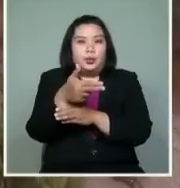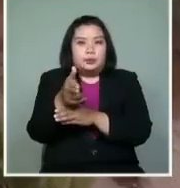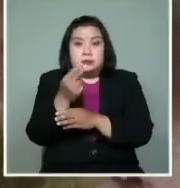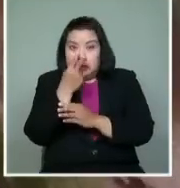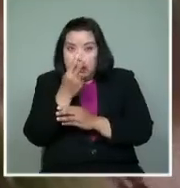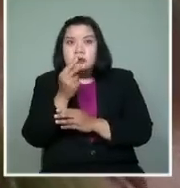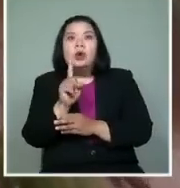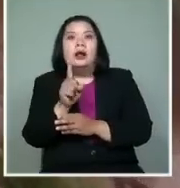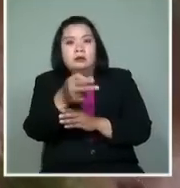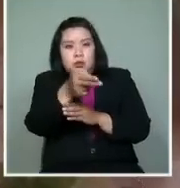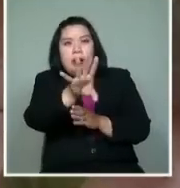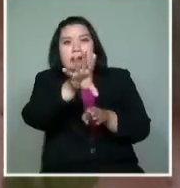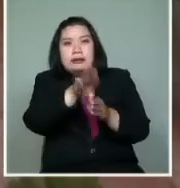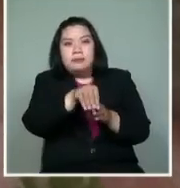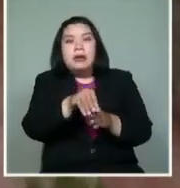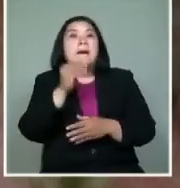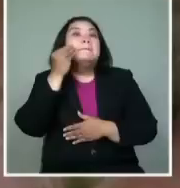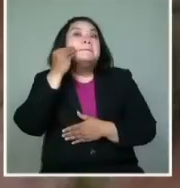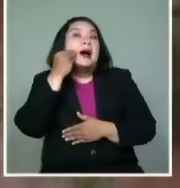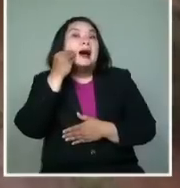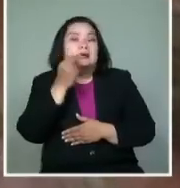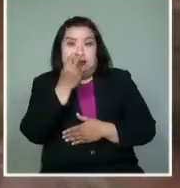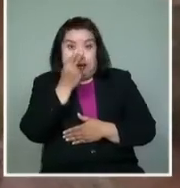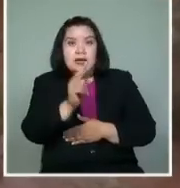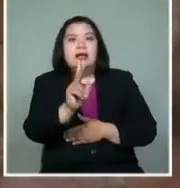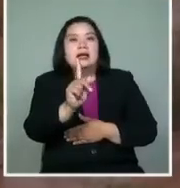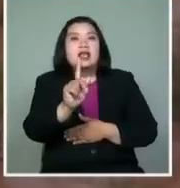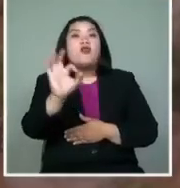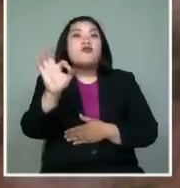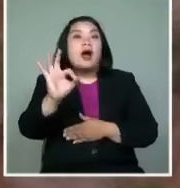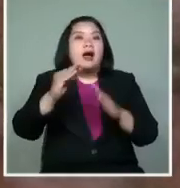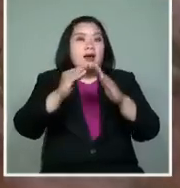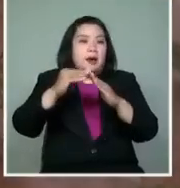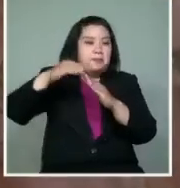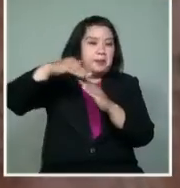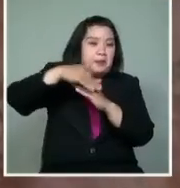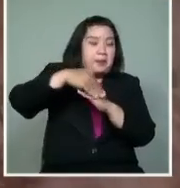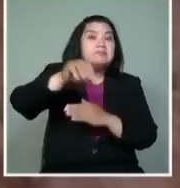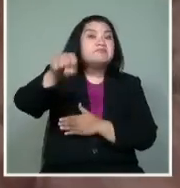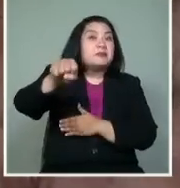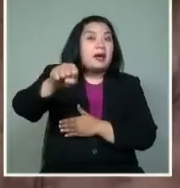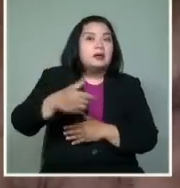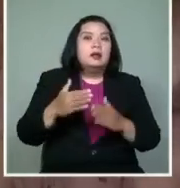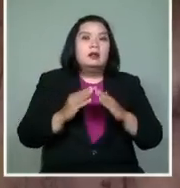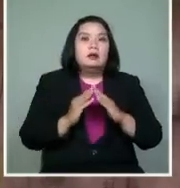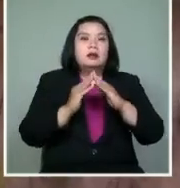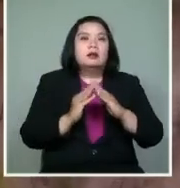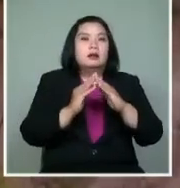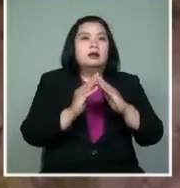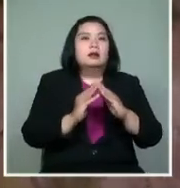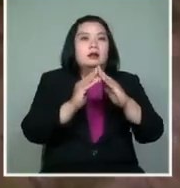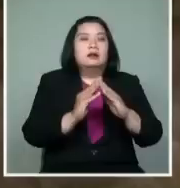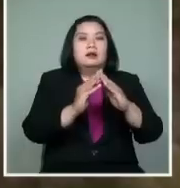านหลังหนึ่งคุณผู้ชมเห็นไหมคะหลังคาสีเขียวฟ้าเนี่ยแหละคือเคลื่อนที่ได้เพราะว่าลอยไปตามกระแสน้ำค่ะ